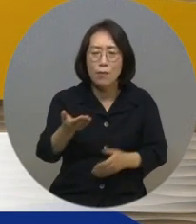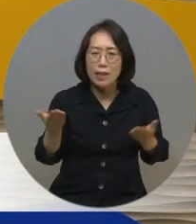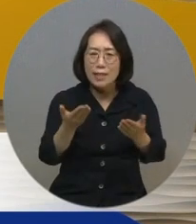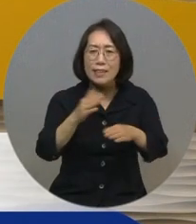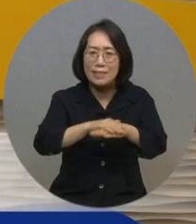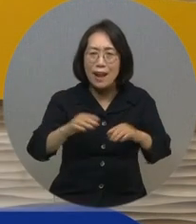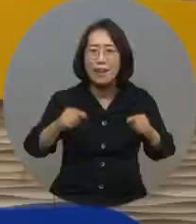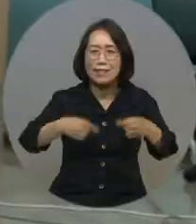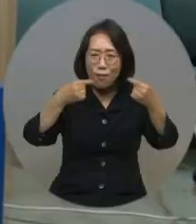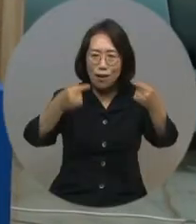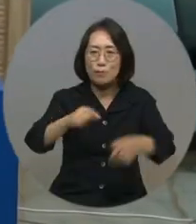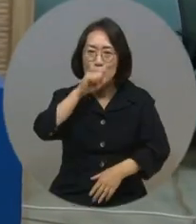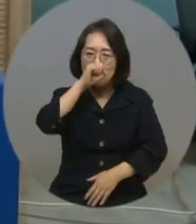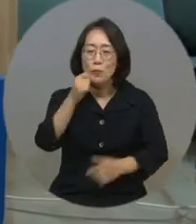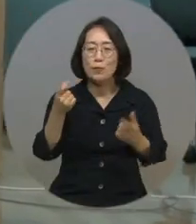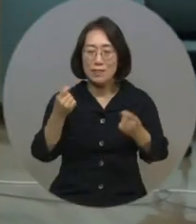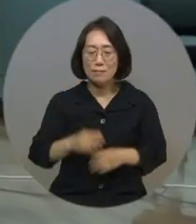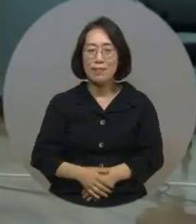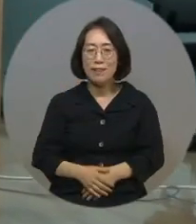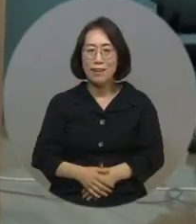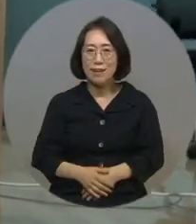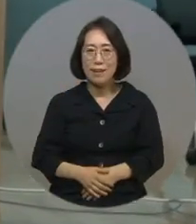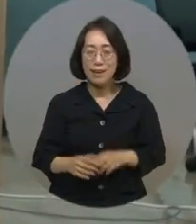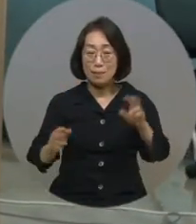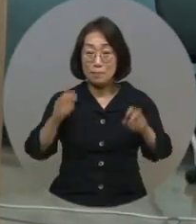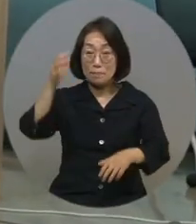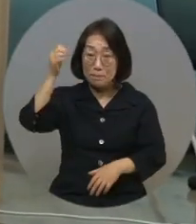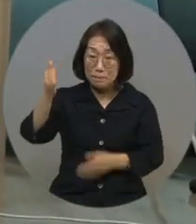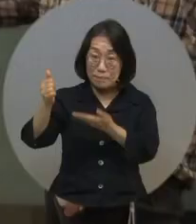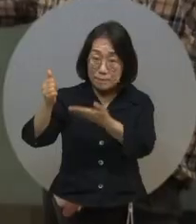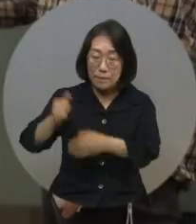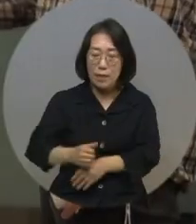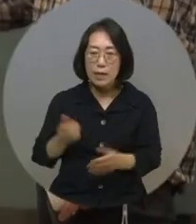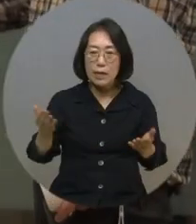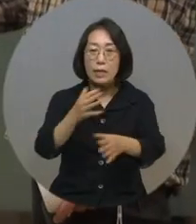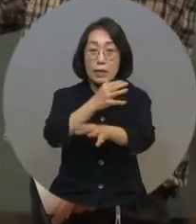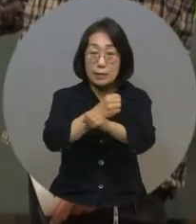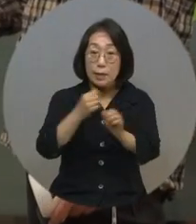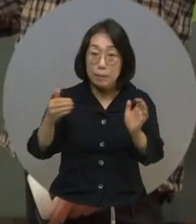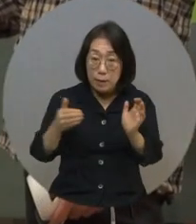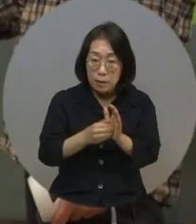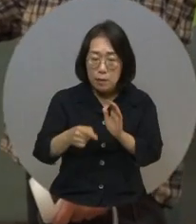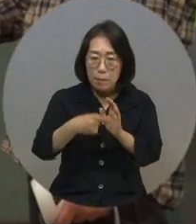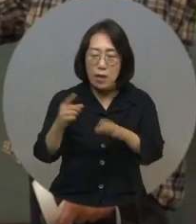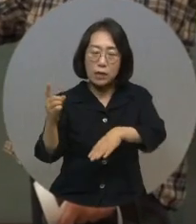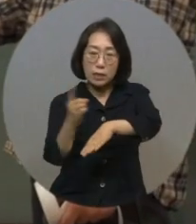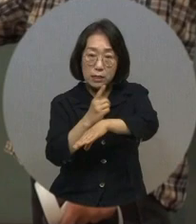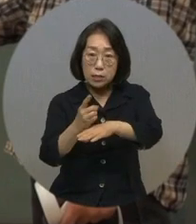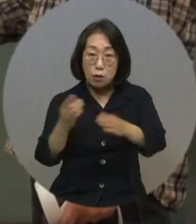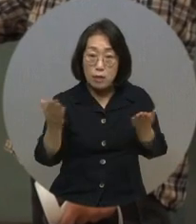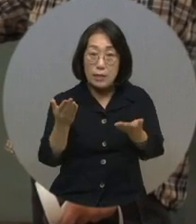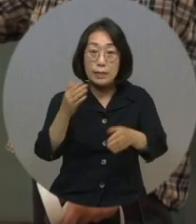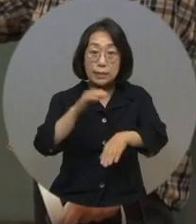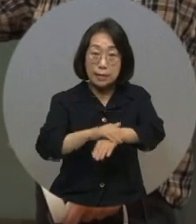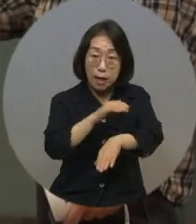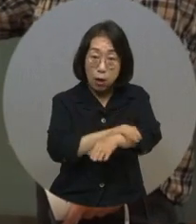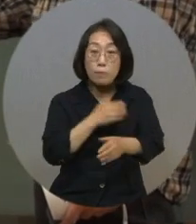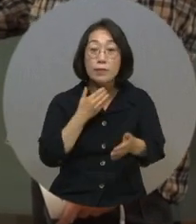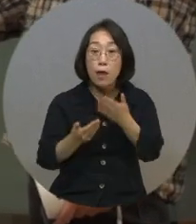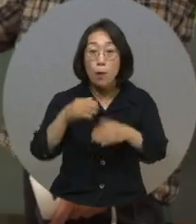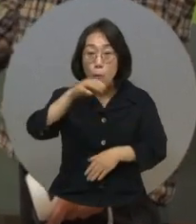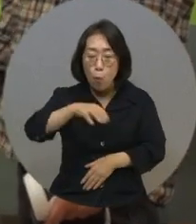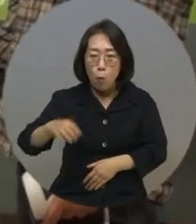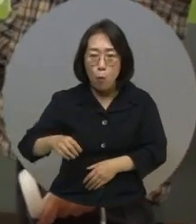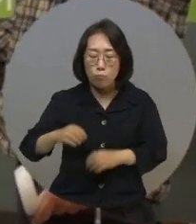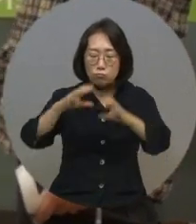수 있었으면 좋겠습니다. 권종수 대표는 업무 협약과 더불어 발달센터 디지털 직업체험관에서 가상현실